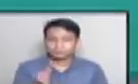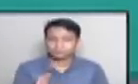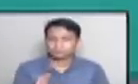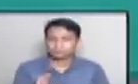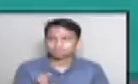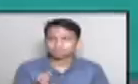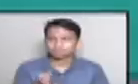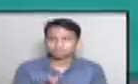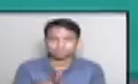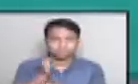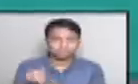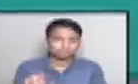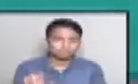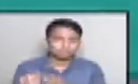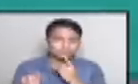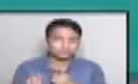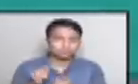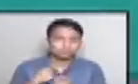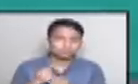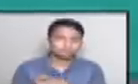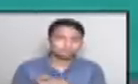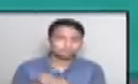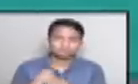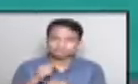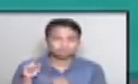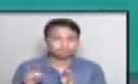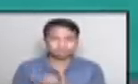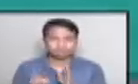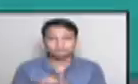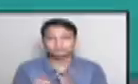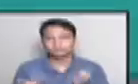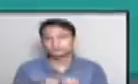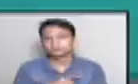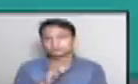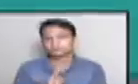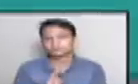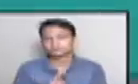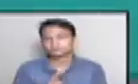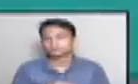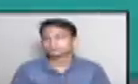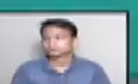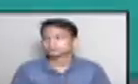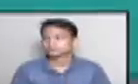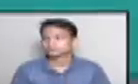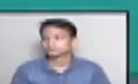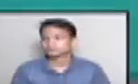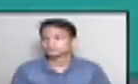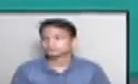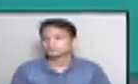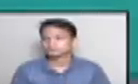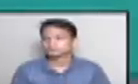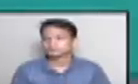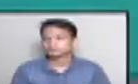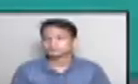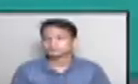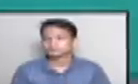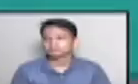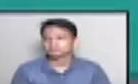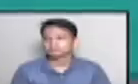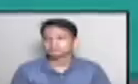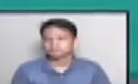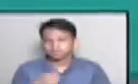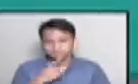sila nasibak, kayo pong sisibakin namin eh, sa pagninegosyo. Dahil ang dami pong violation. Hindi sila